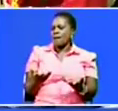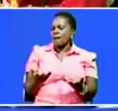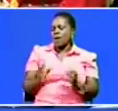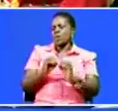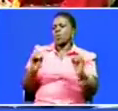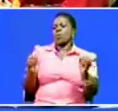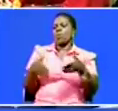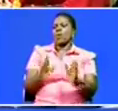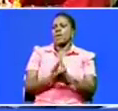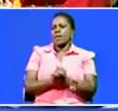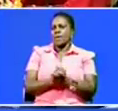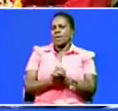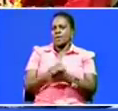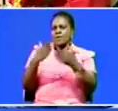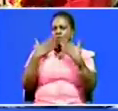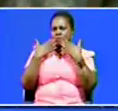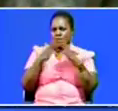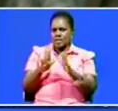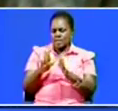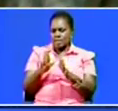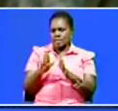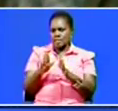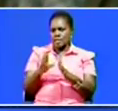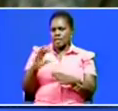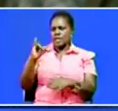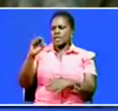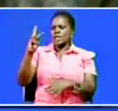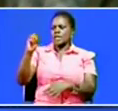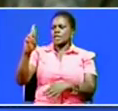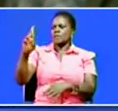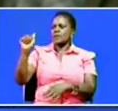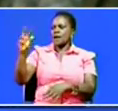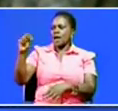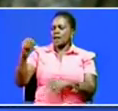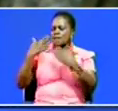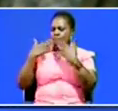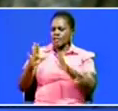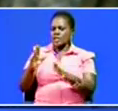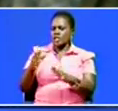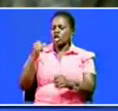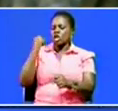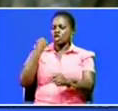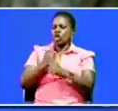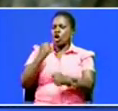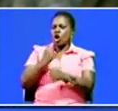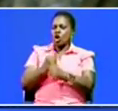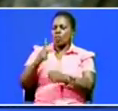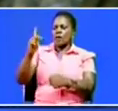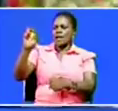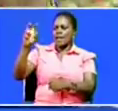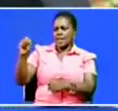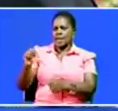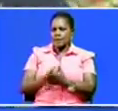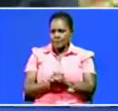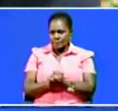Hakuna, si ndio? Kwa hivyo tumalize mheshimiwa Imran amalize kasi ya mheshimiwa Ken